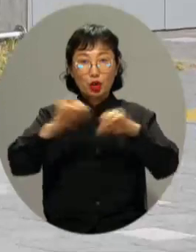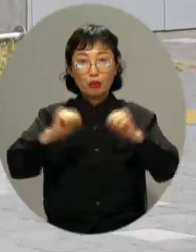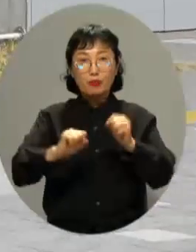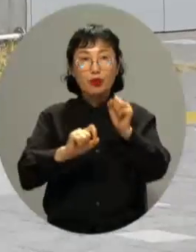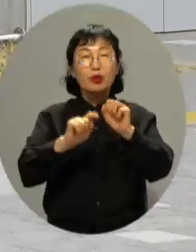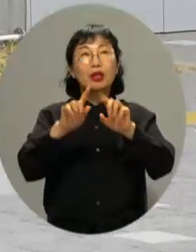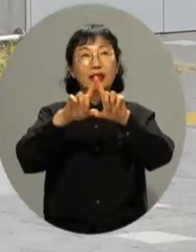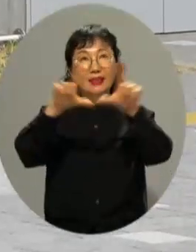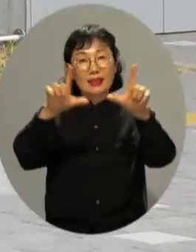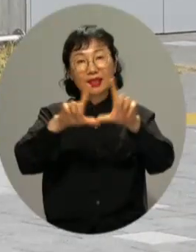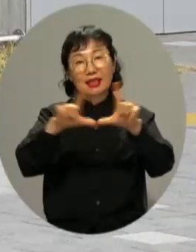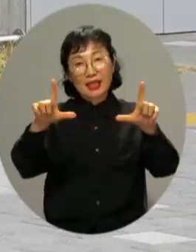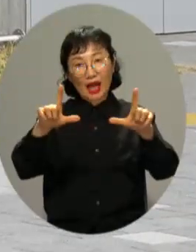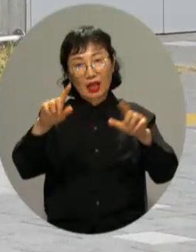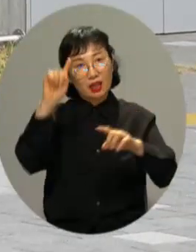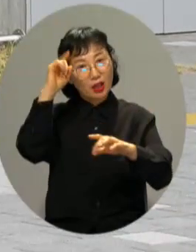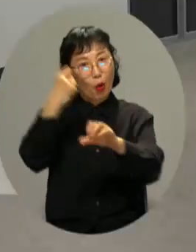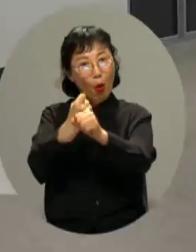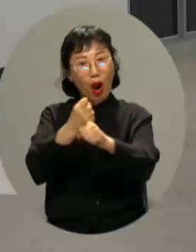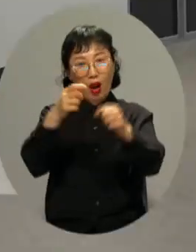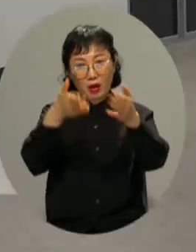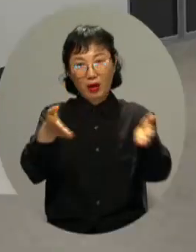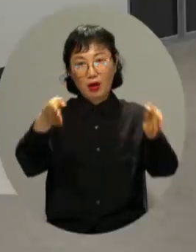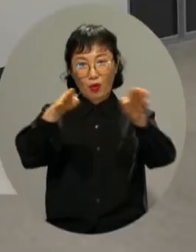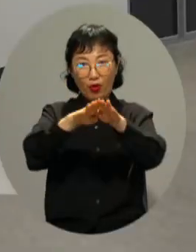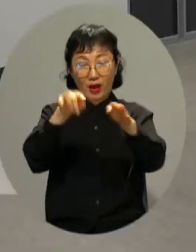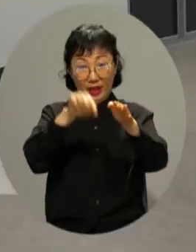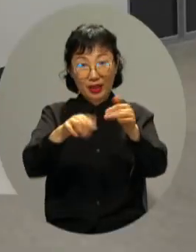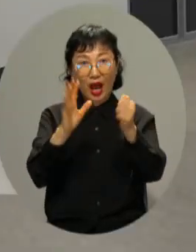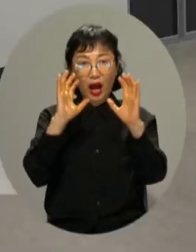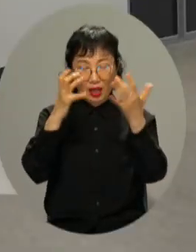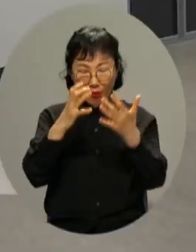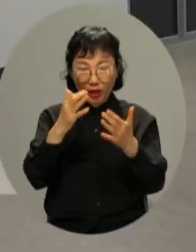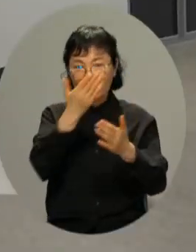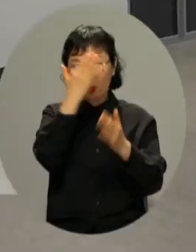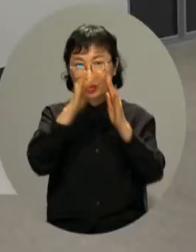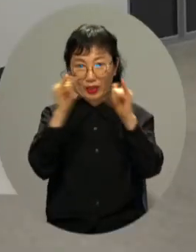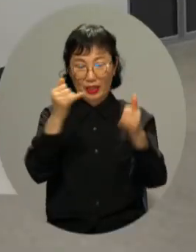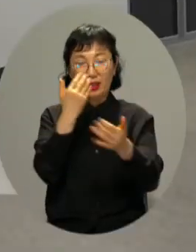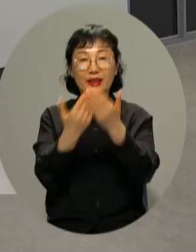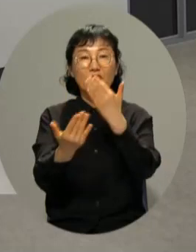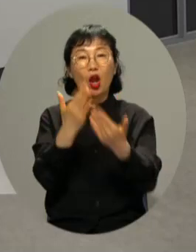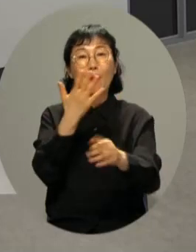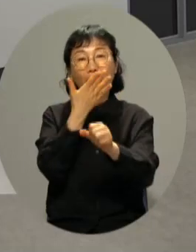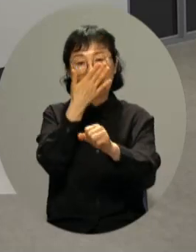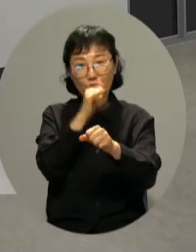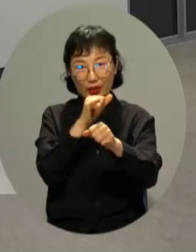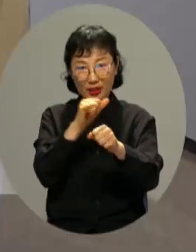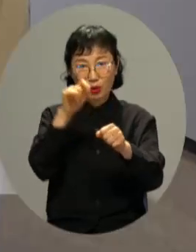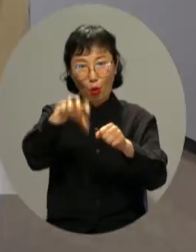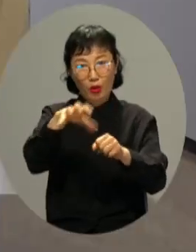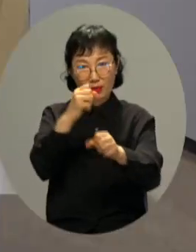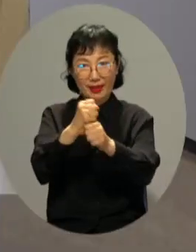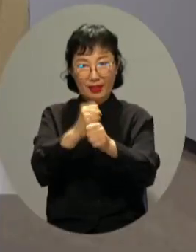국립전북기상과학관이 어린이와 청소년을 대상으로 기상현상을 체험할 수 있는 체험 공간을 새로